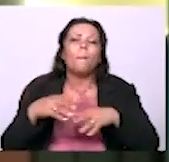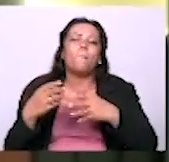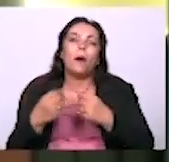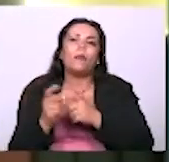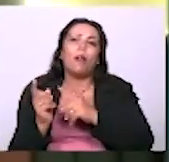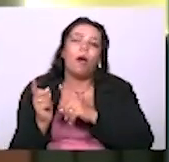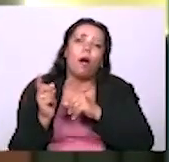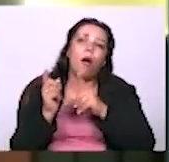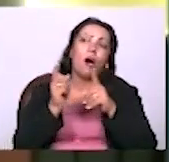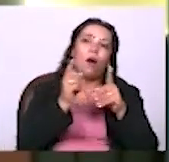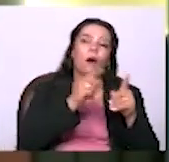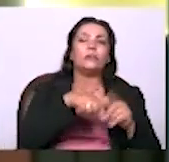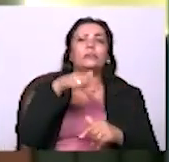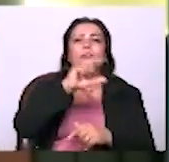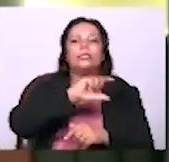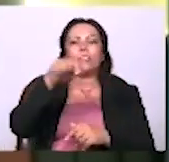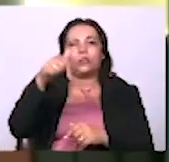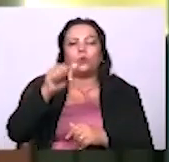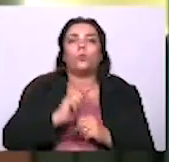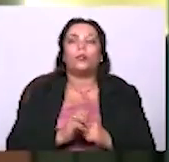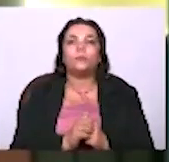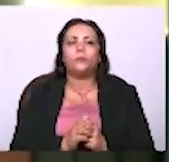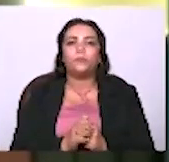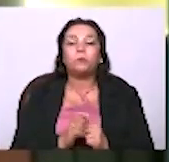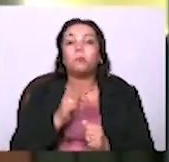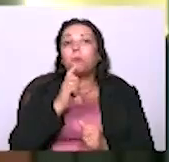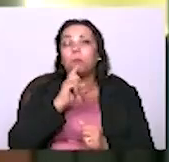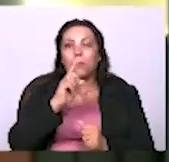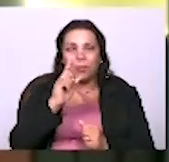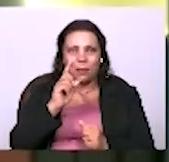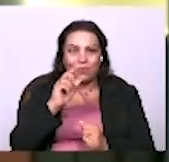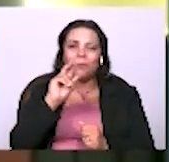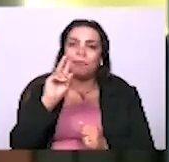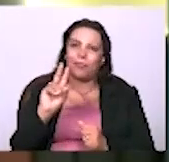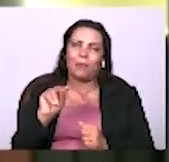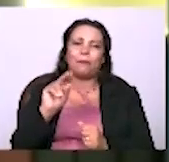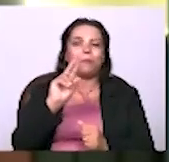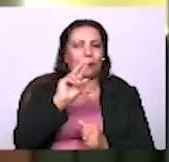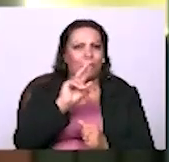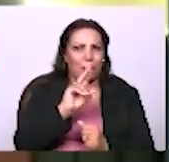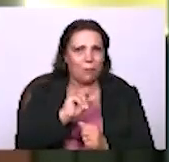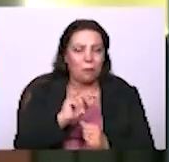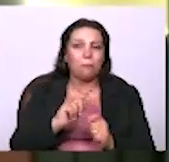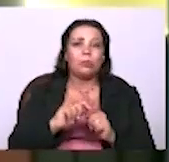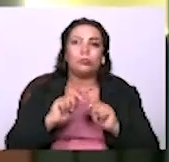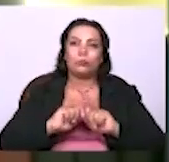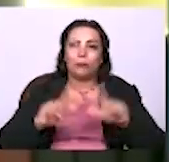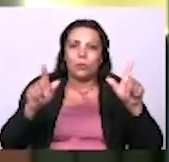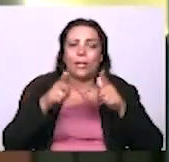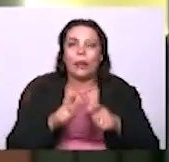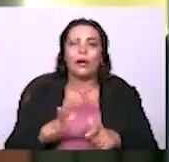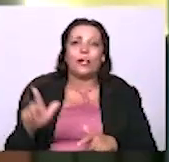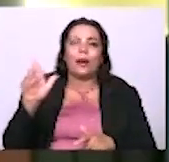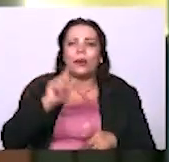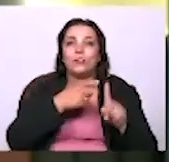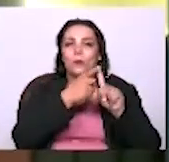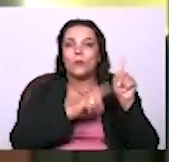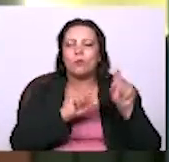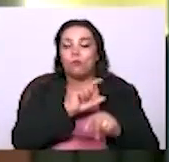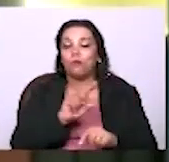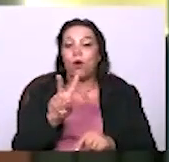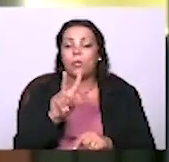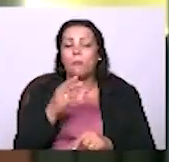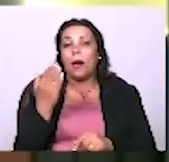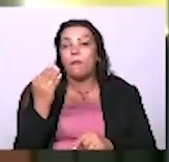معانا الست شهور الجايين لكن برض طبقا لتصريح رئيس الوزراء اللي كان في يوليو